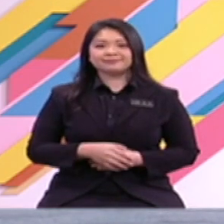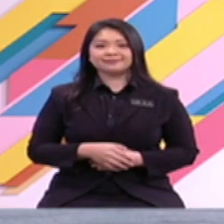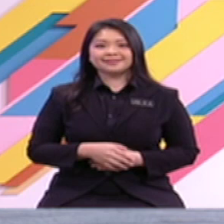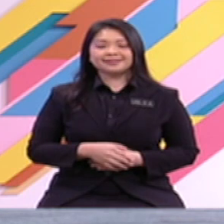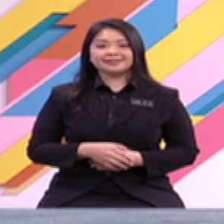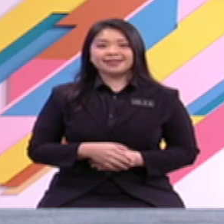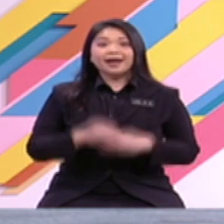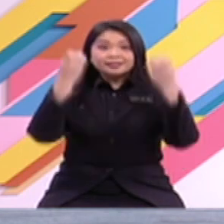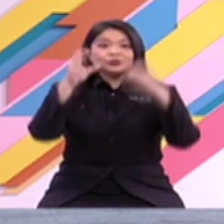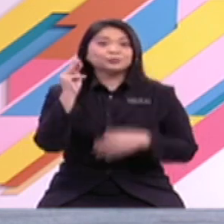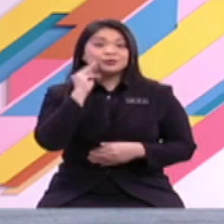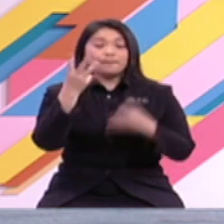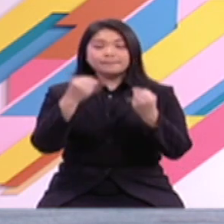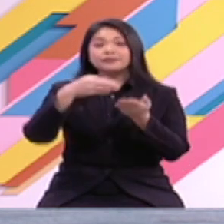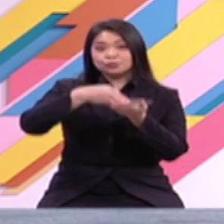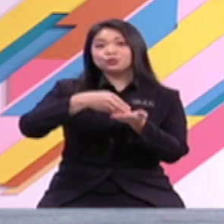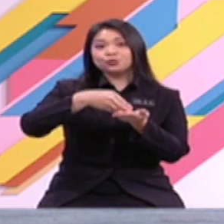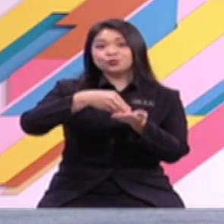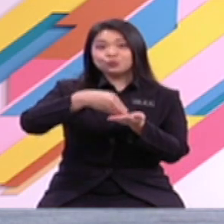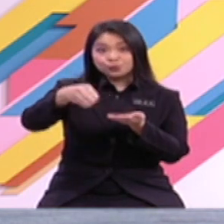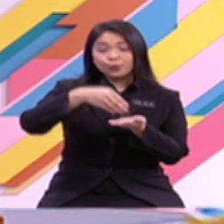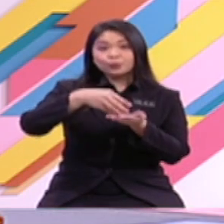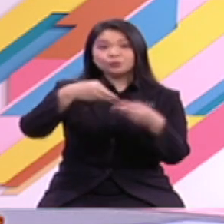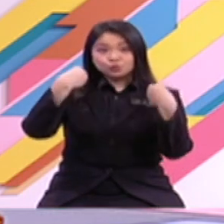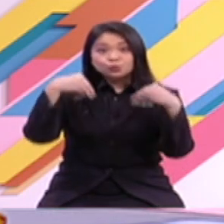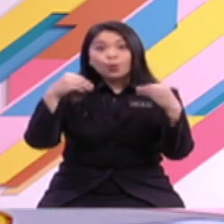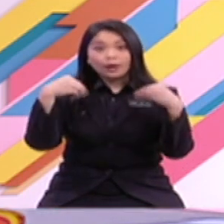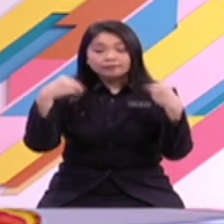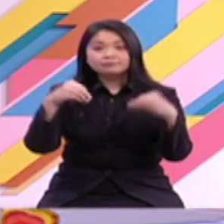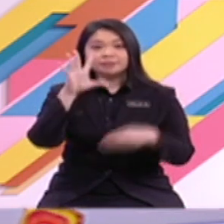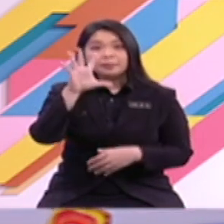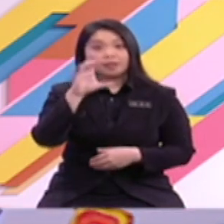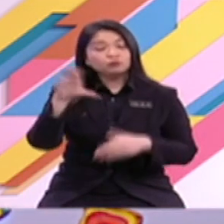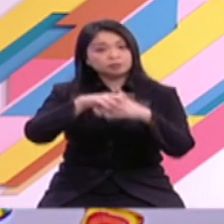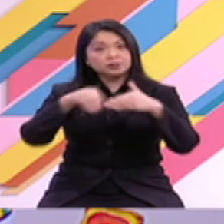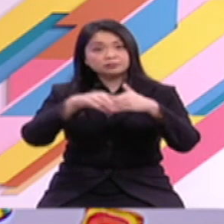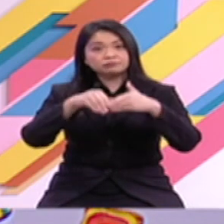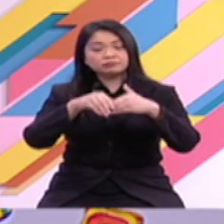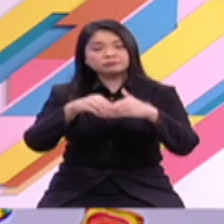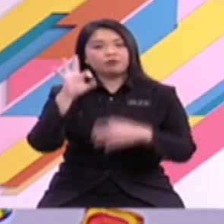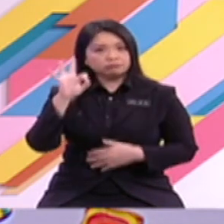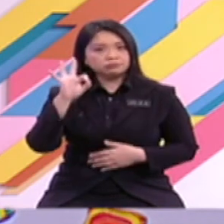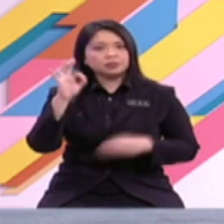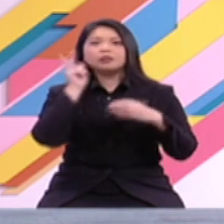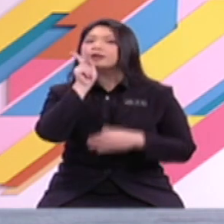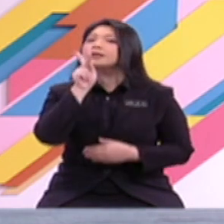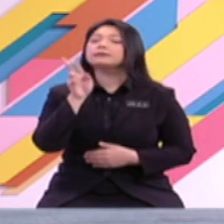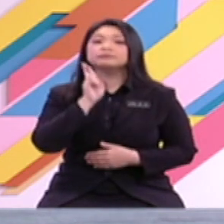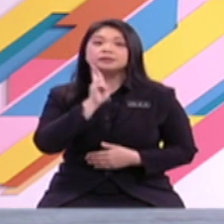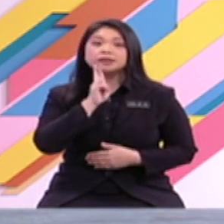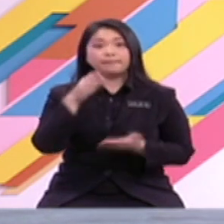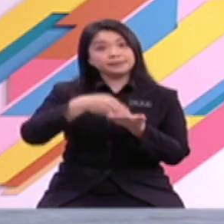Meratus ya oh inilah hargai kita beli Makasih Oke Dan kalau kita lihat